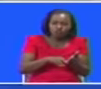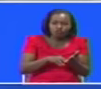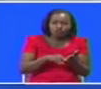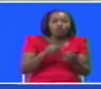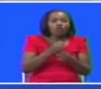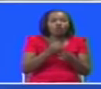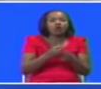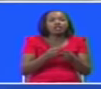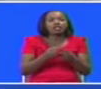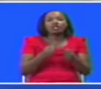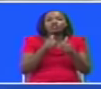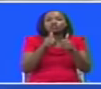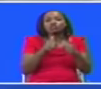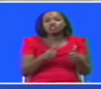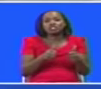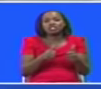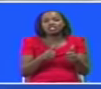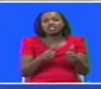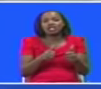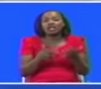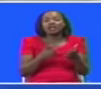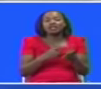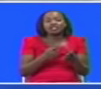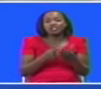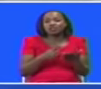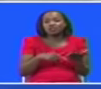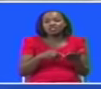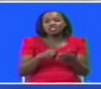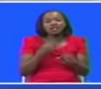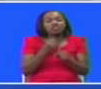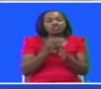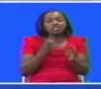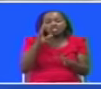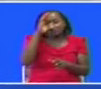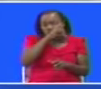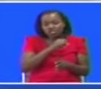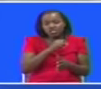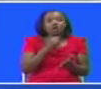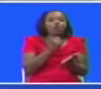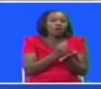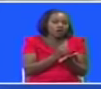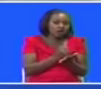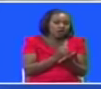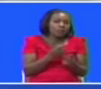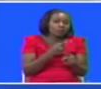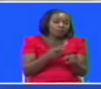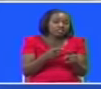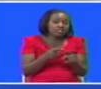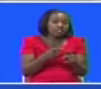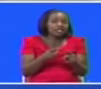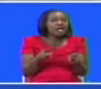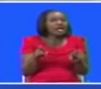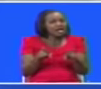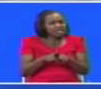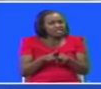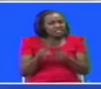watakuwa ni wenye kuvikwa mamlaka yao ama kuvuliwa mamlaka yao na kupoteza nafasi zao za kazi. Lakini je, kama taifa